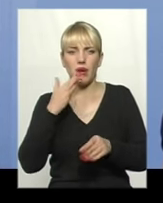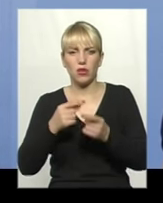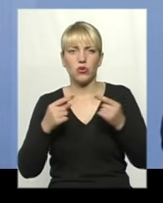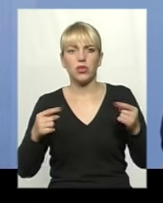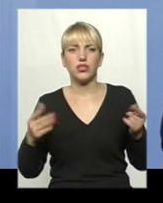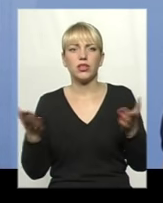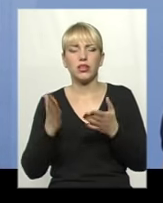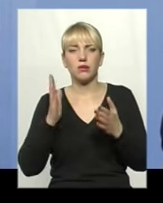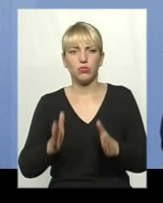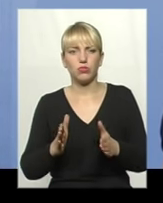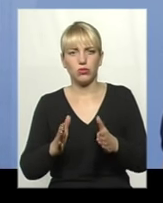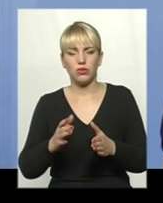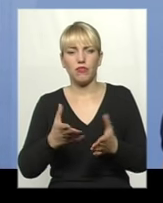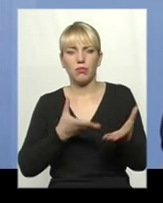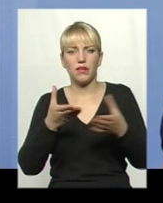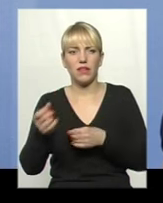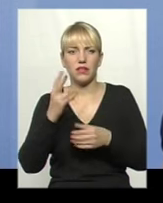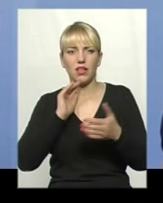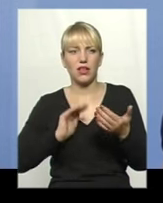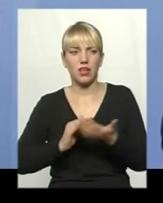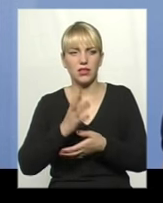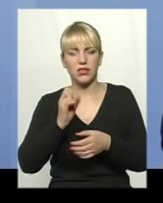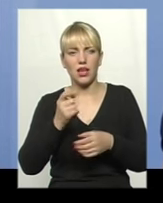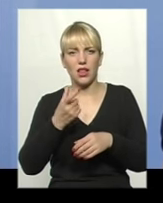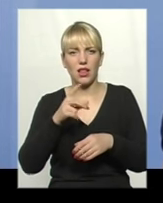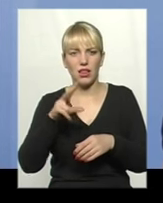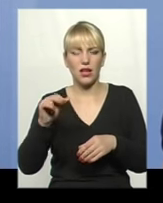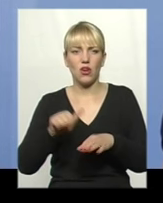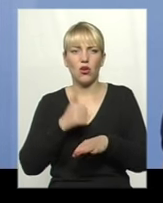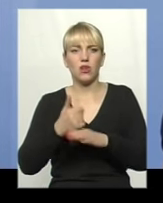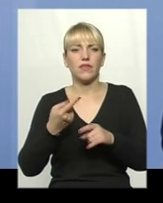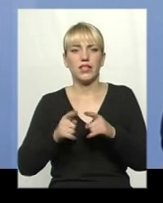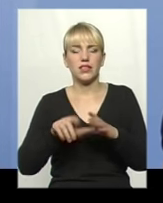які будуть впливати на якість. Але саме головне – це вибори. Ми